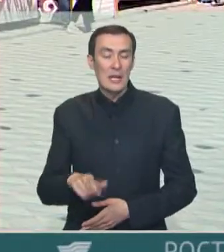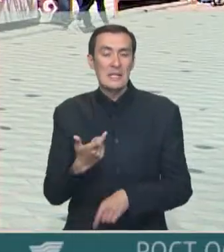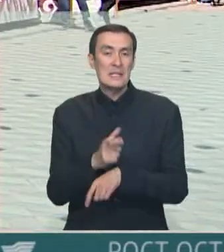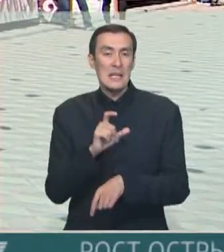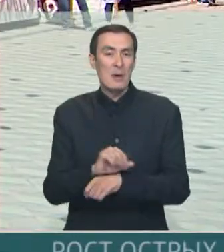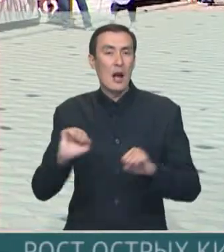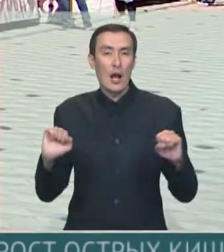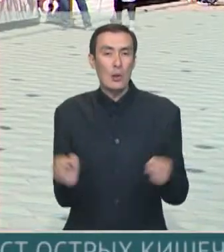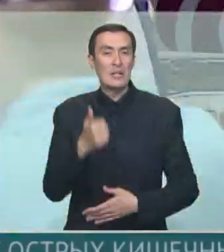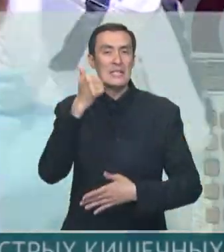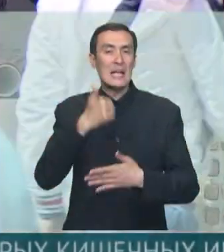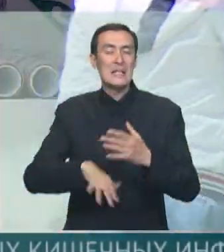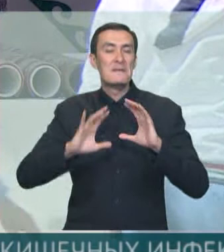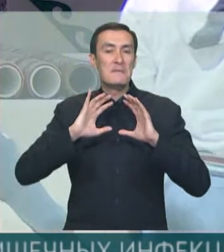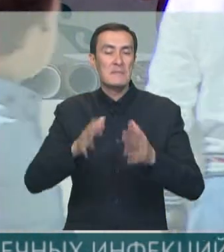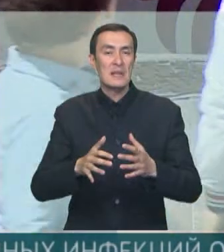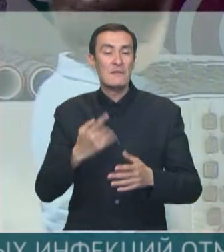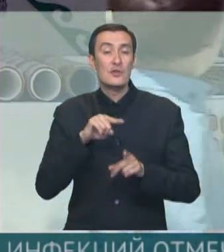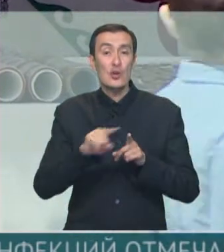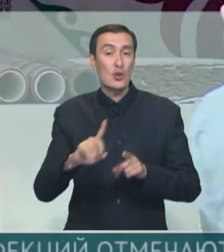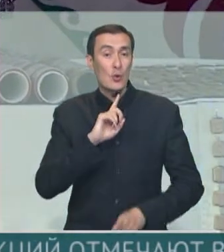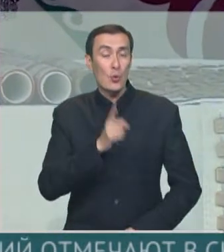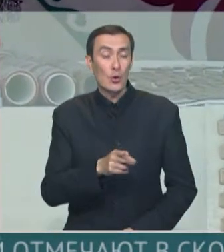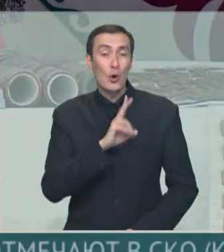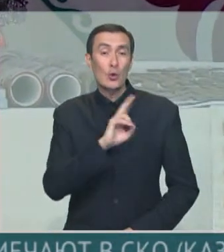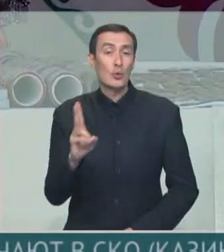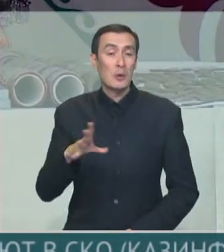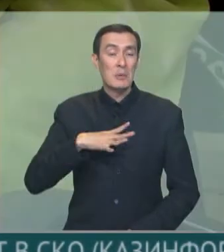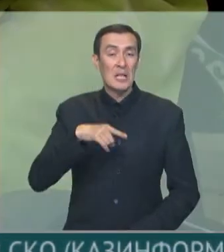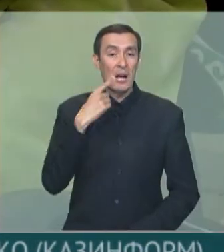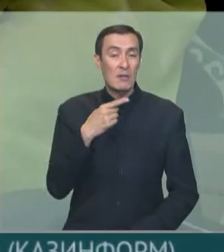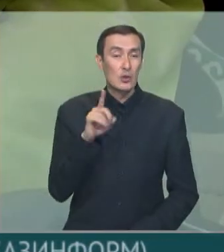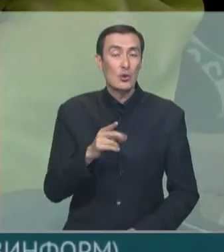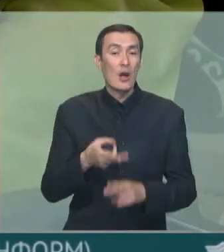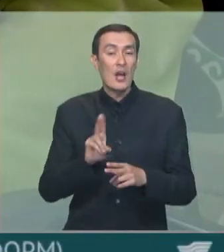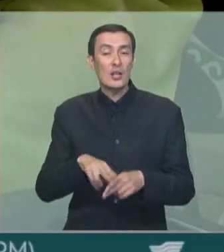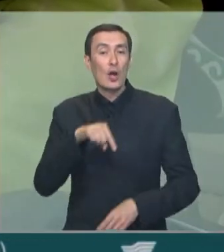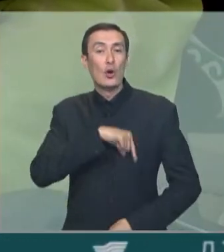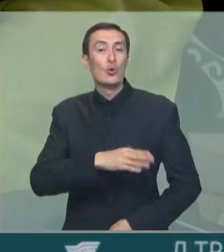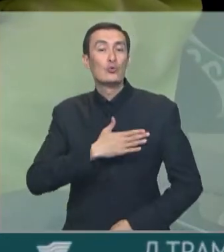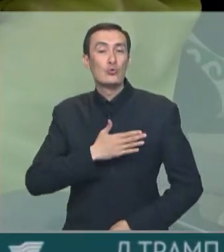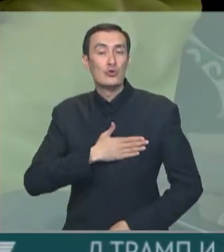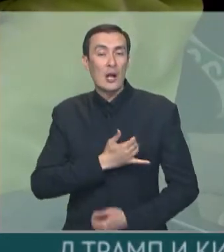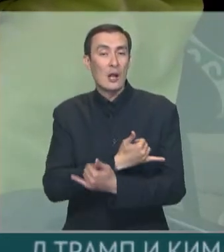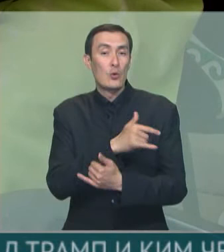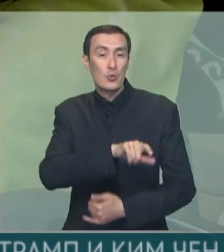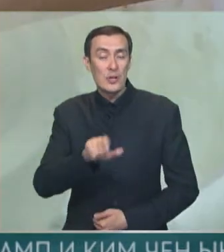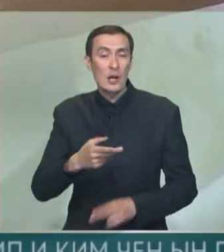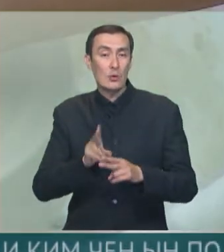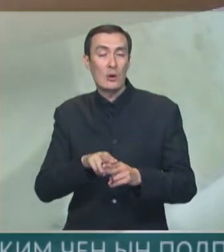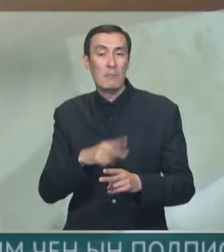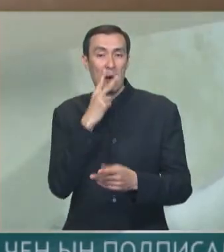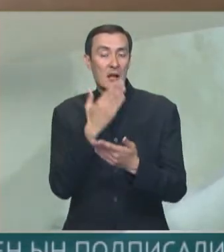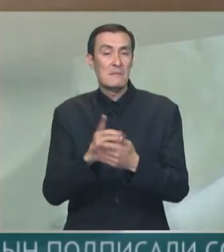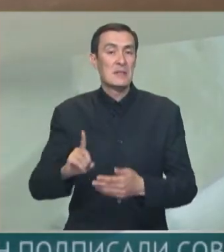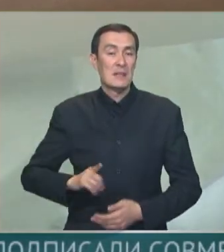самых холодных столиц мира всего за год. Кто-то даже сказал, что он – душа астанчан, которая отражена в местных